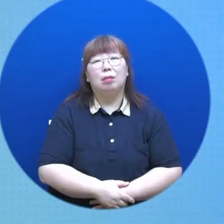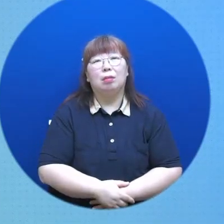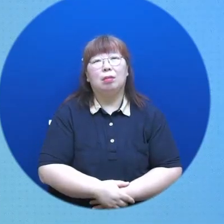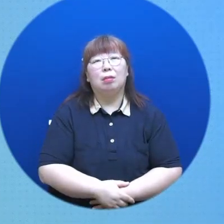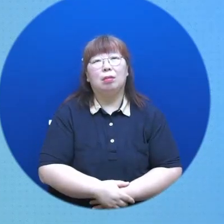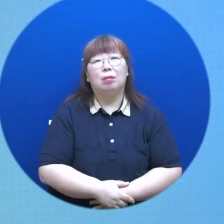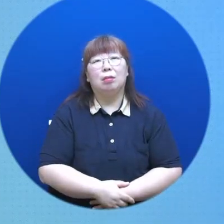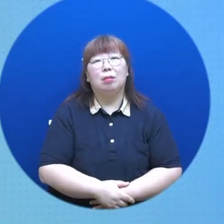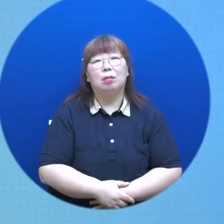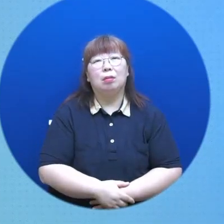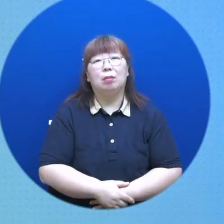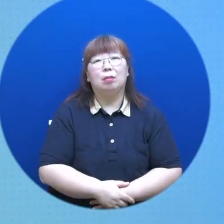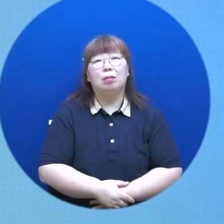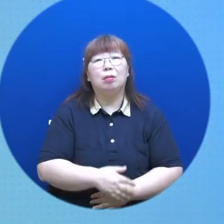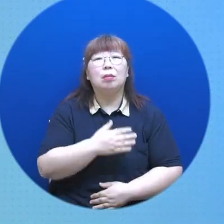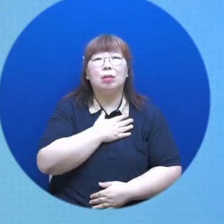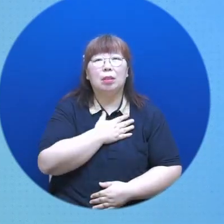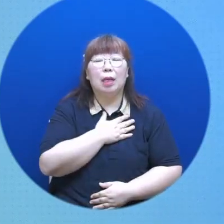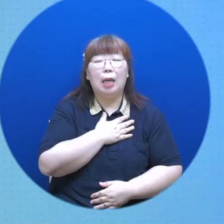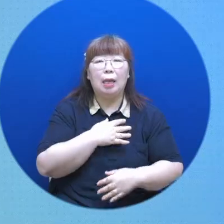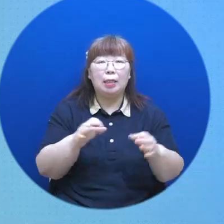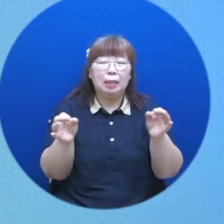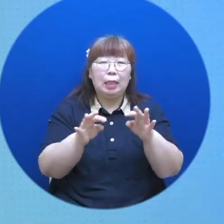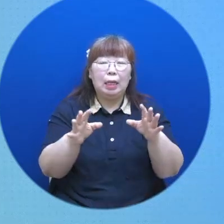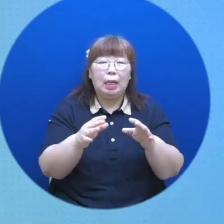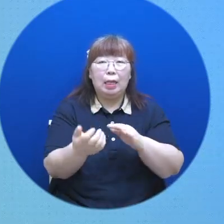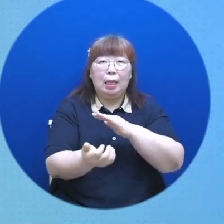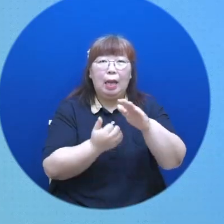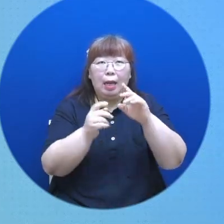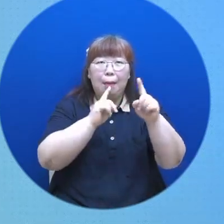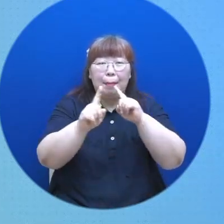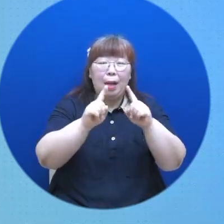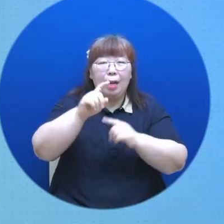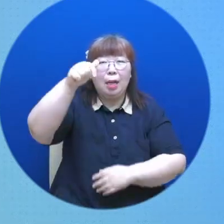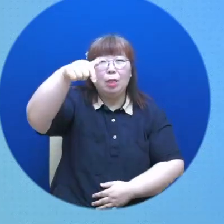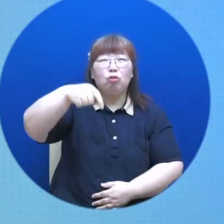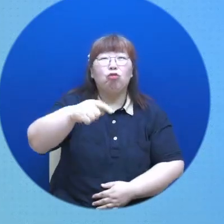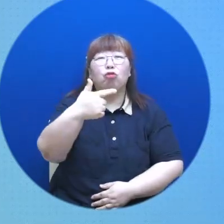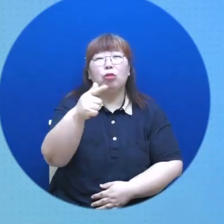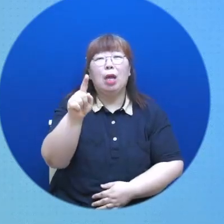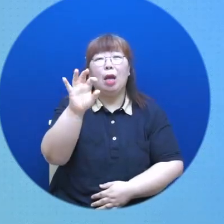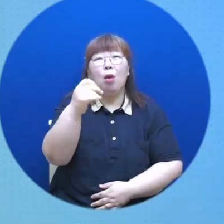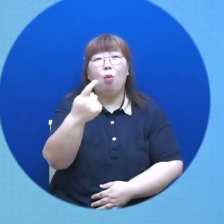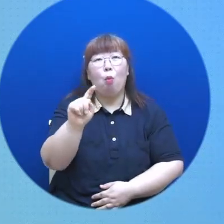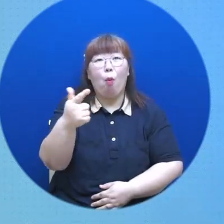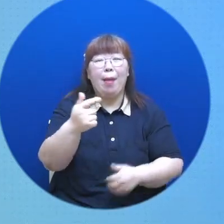제가 잠깐 말씀드렸던 구나완 형제님 기억하시죠? 그 선교단체 간사님.